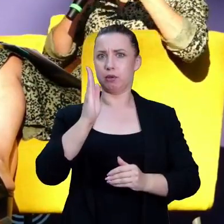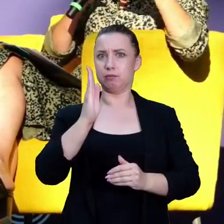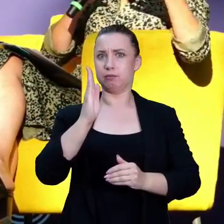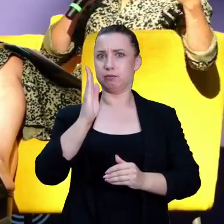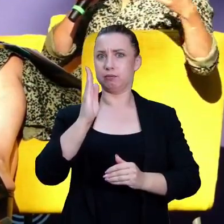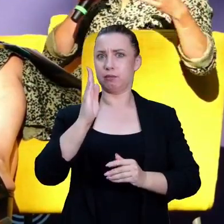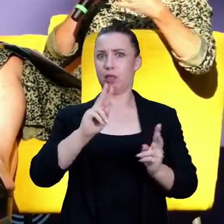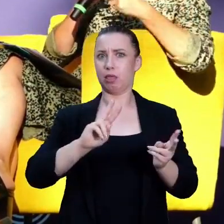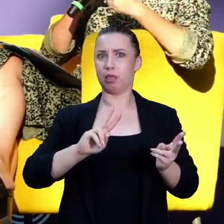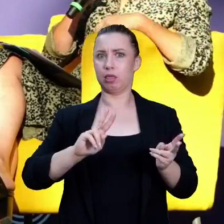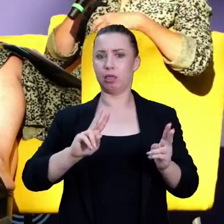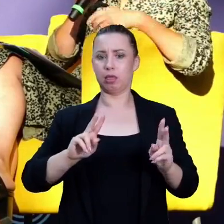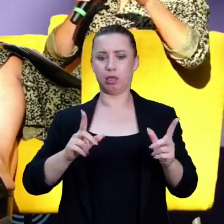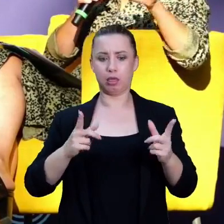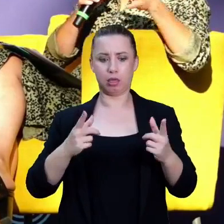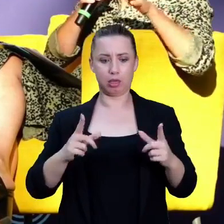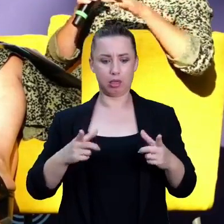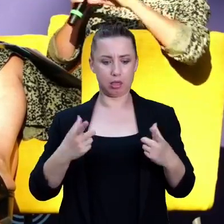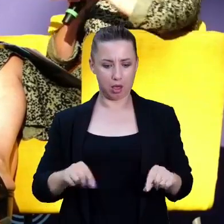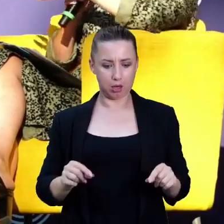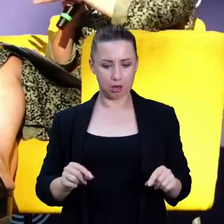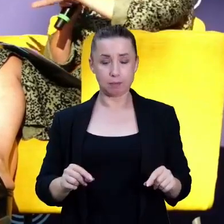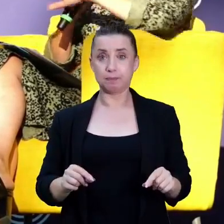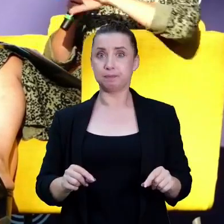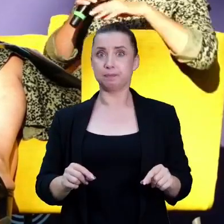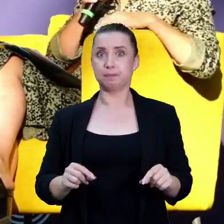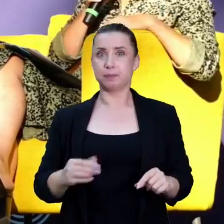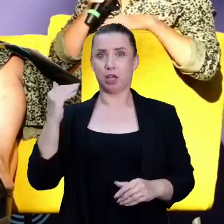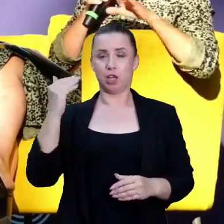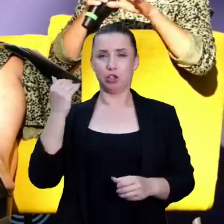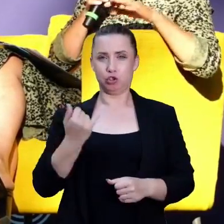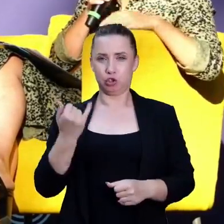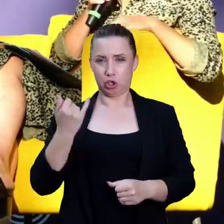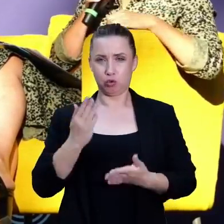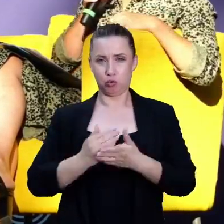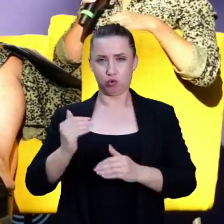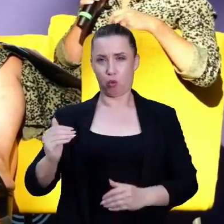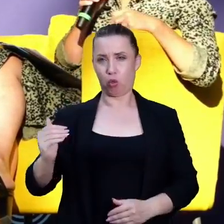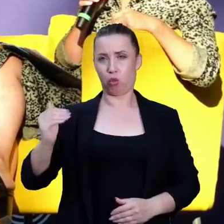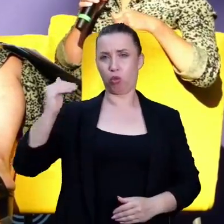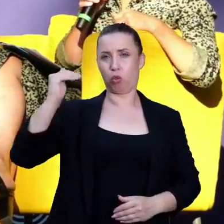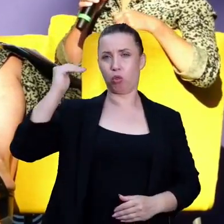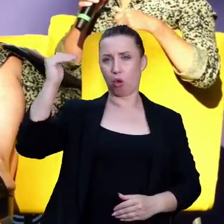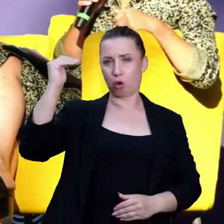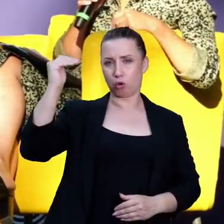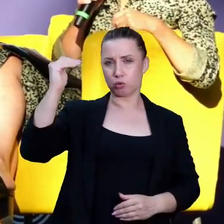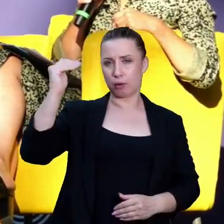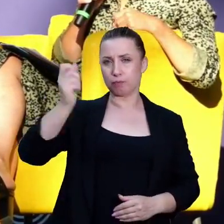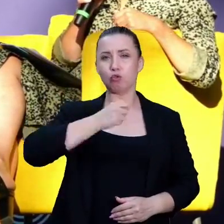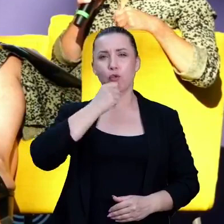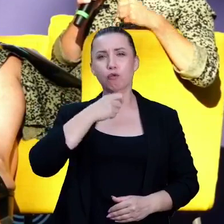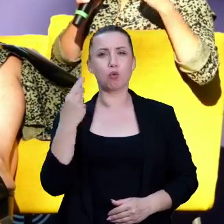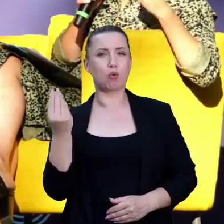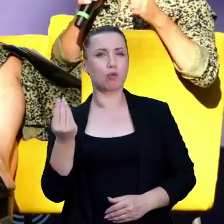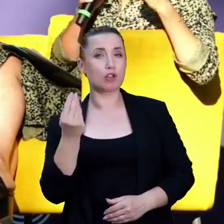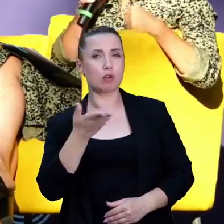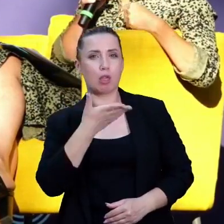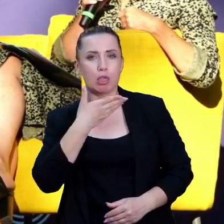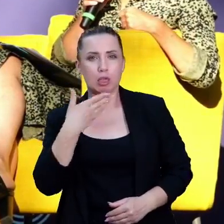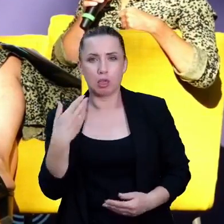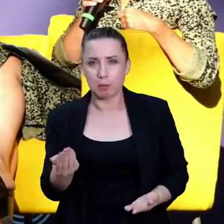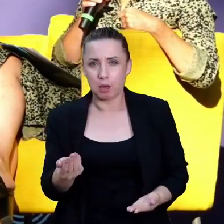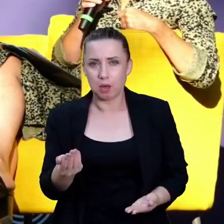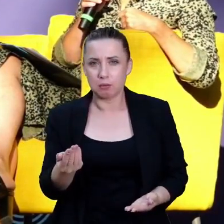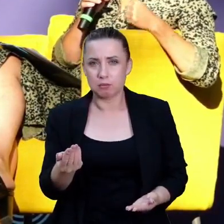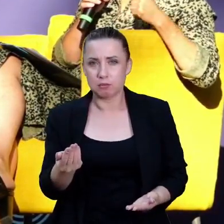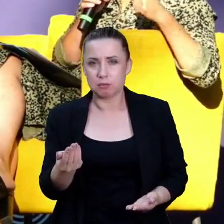kiedy już te dzieci są, może wnuków jeszcze nie ma, więc nie trzeba od razu się nimi zajmować. I niestety,